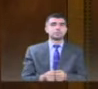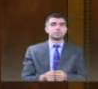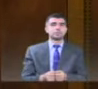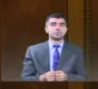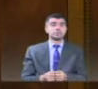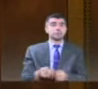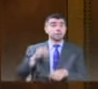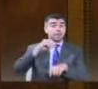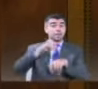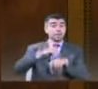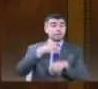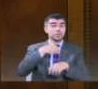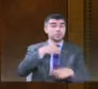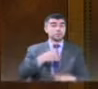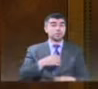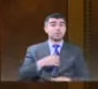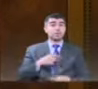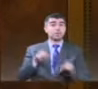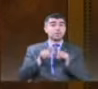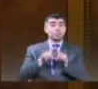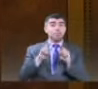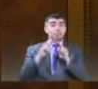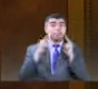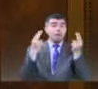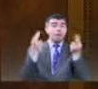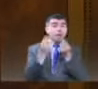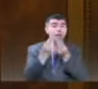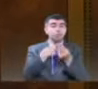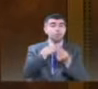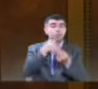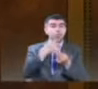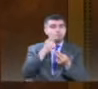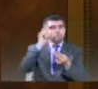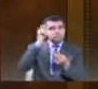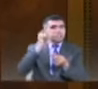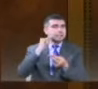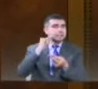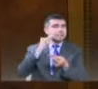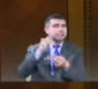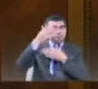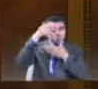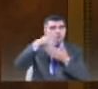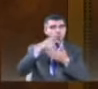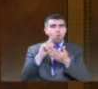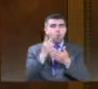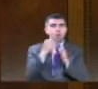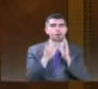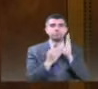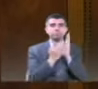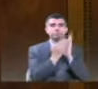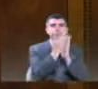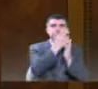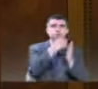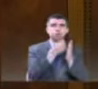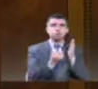ولعل إشادة وتنويه العديد من الدول بالدور الريادي للمملكة المغربية في المنطقة المتوسطية